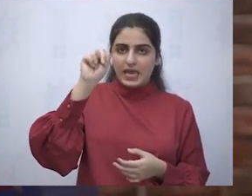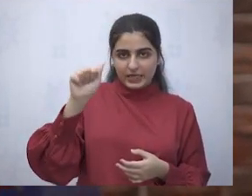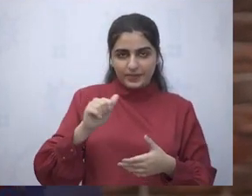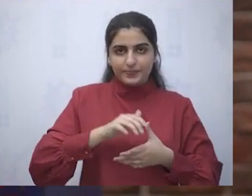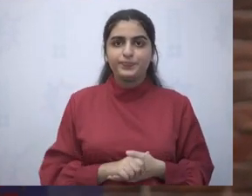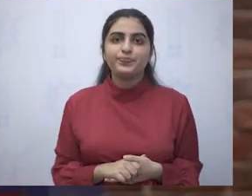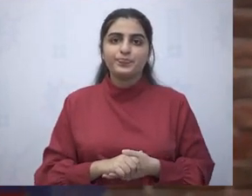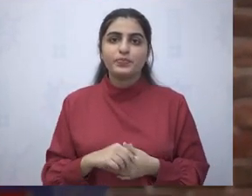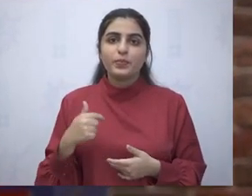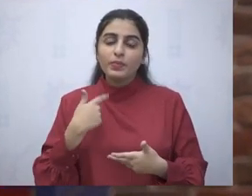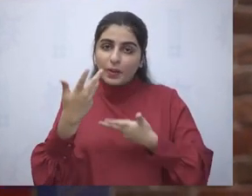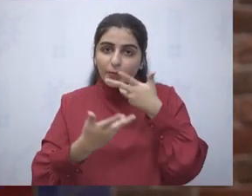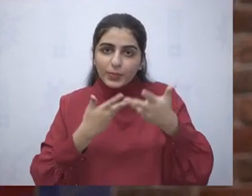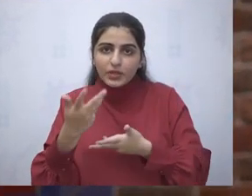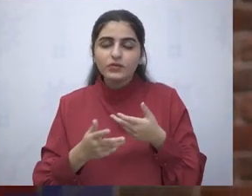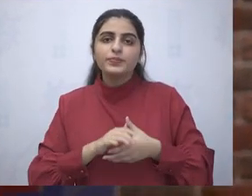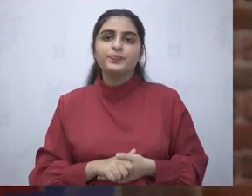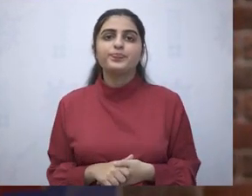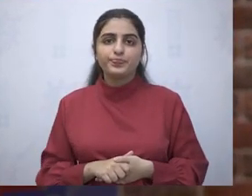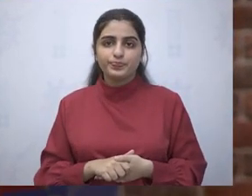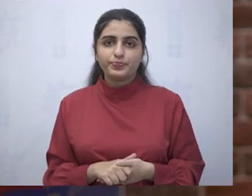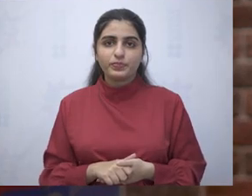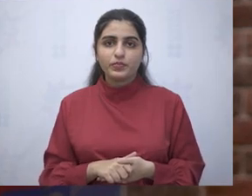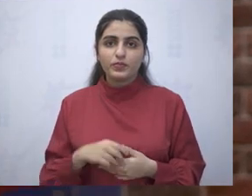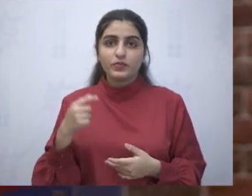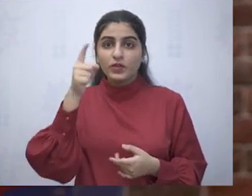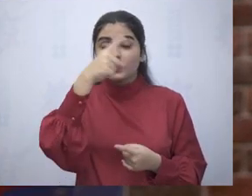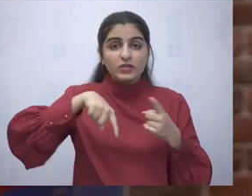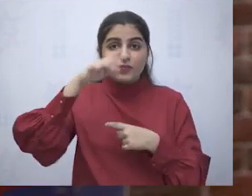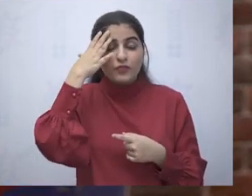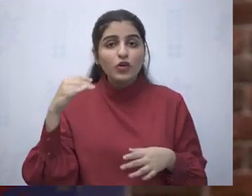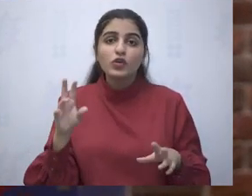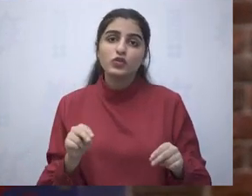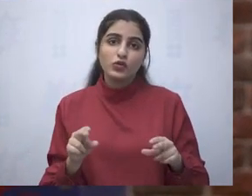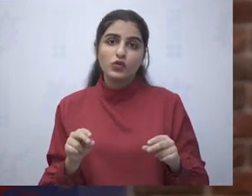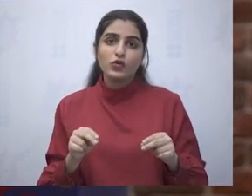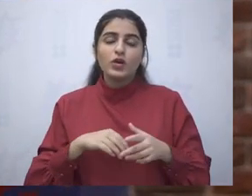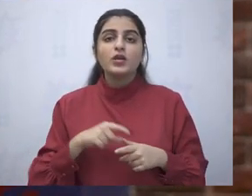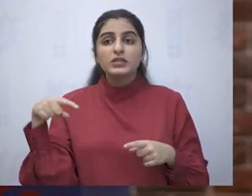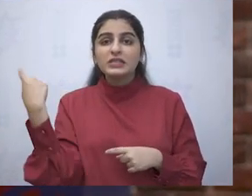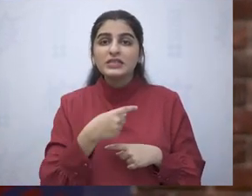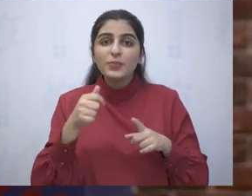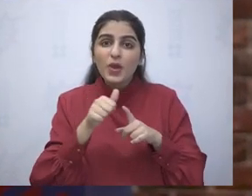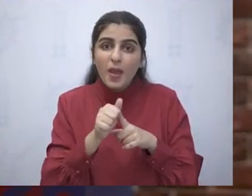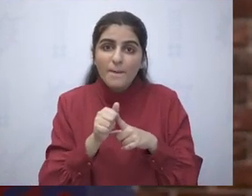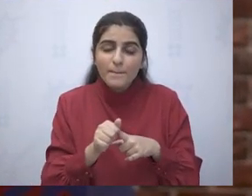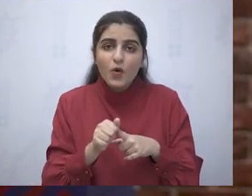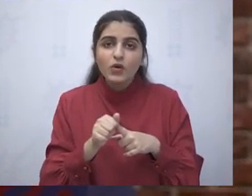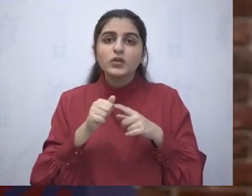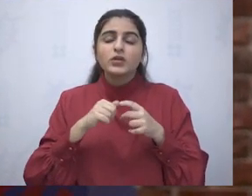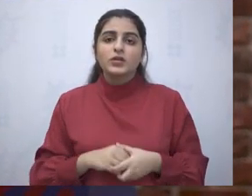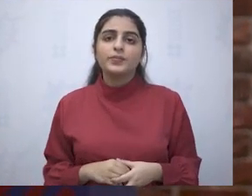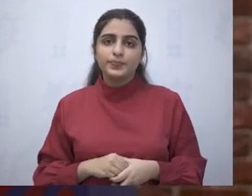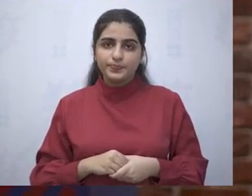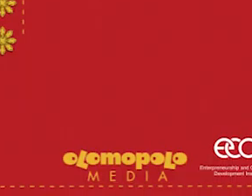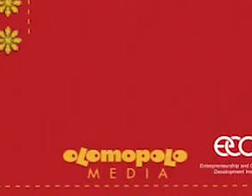डिड यू सी द वधाई टोली? सो मेनी टाइम्स वी फॉरगेट दैट थिंग्स आर ओनली एज इम्पोर्टेंट एज वी मेक देम आउट